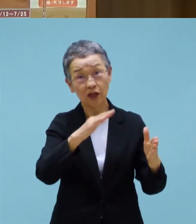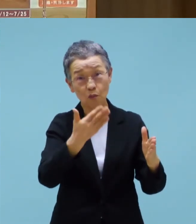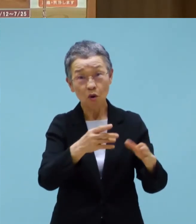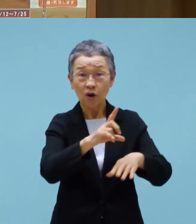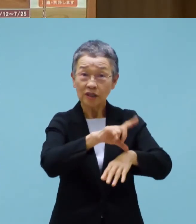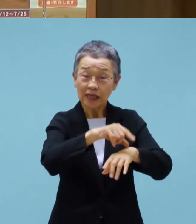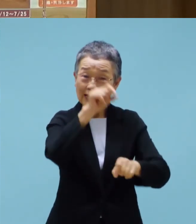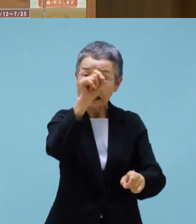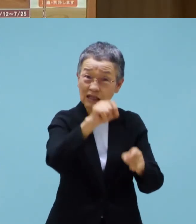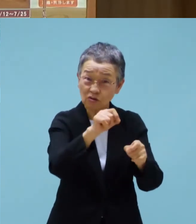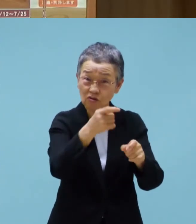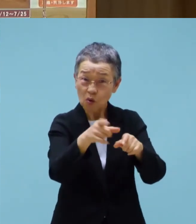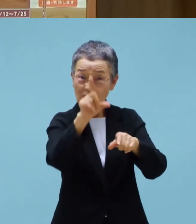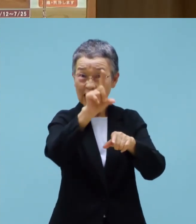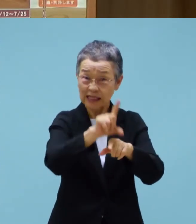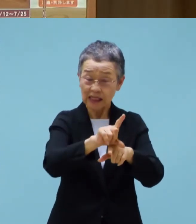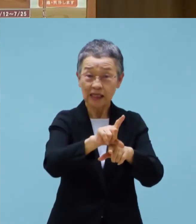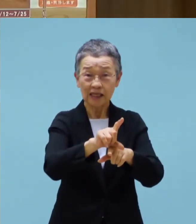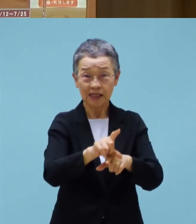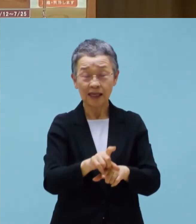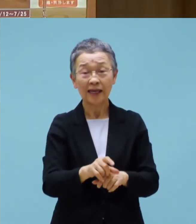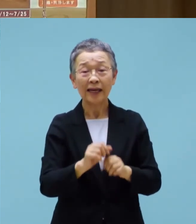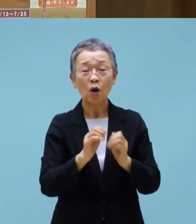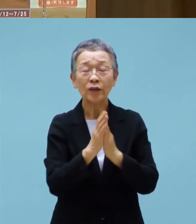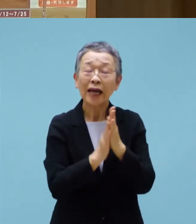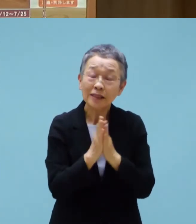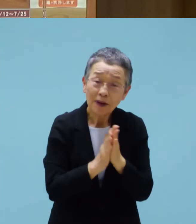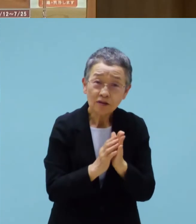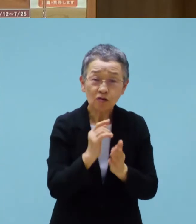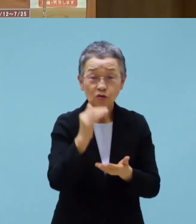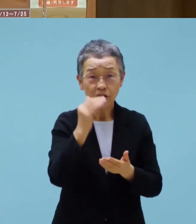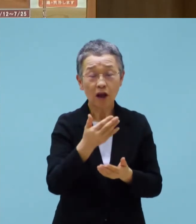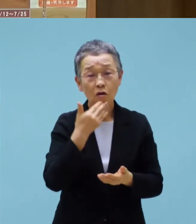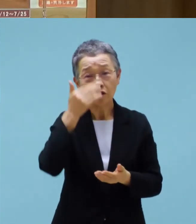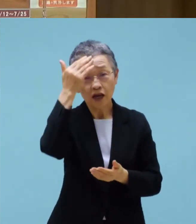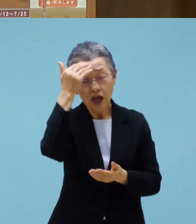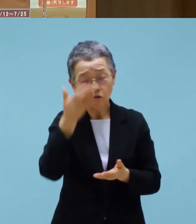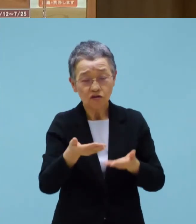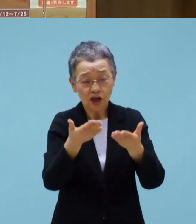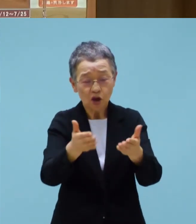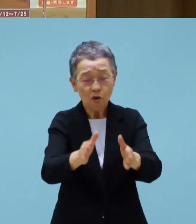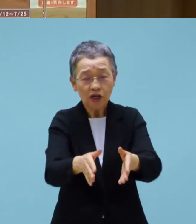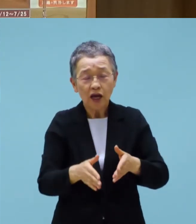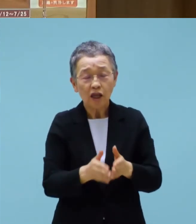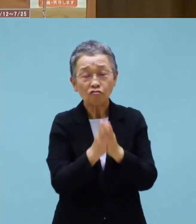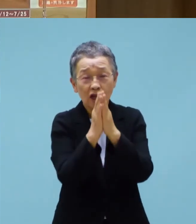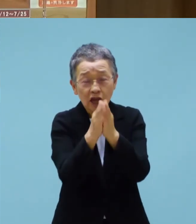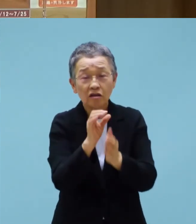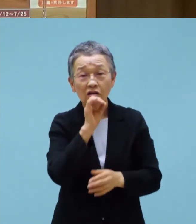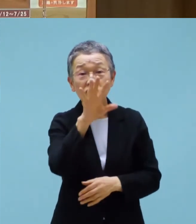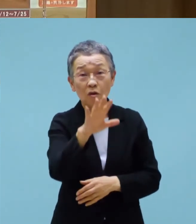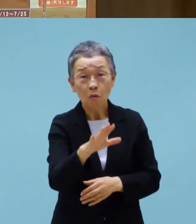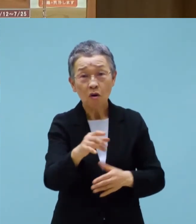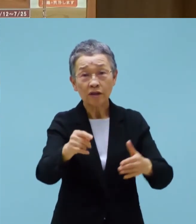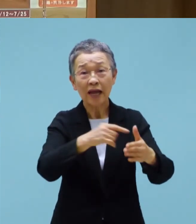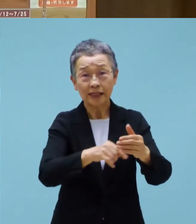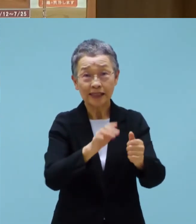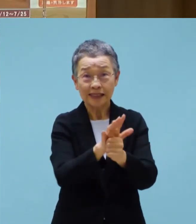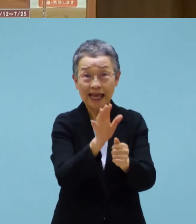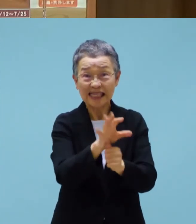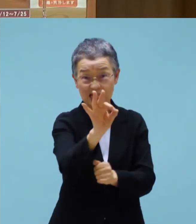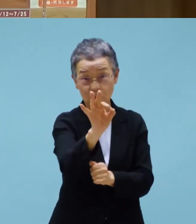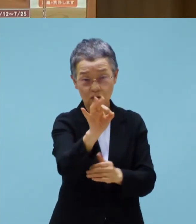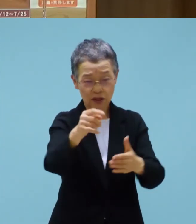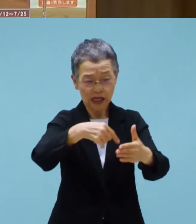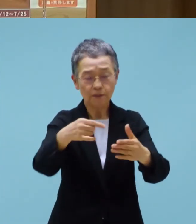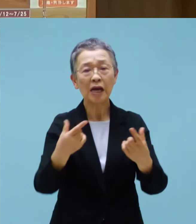にしてくださいと、お酒の提供も控えてくださいって言っても内容は支援金の内容はですね変わら